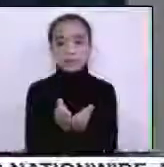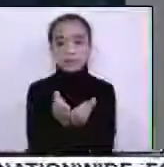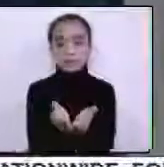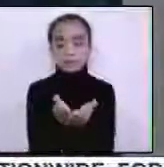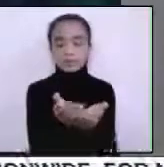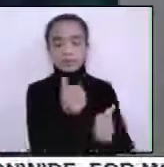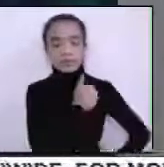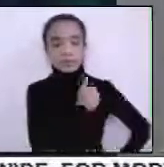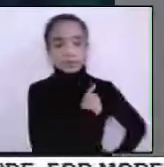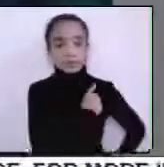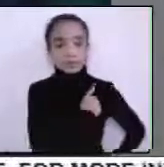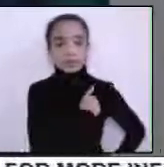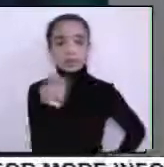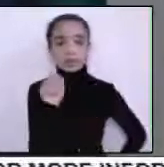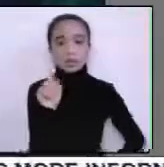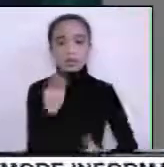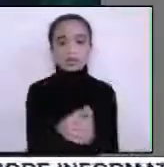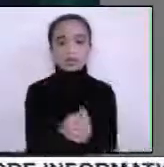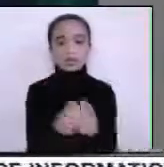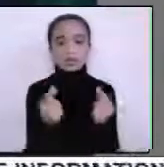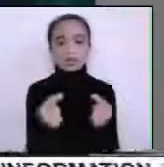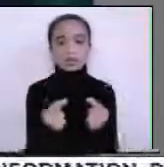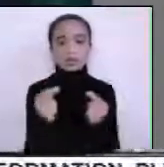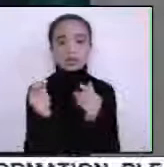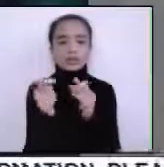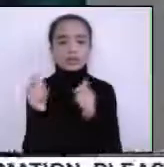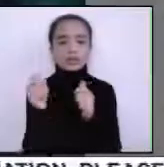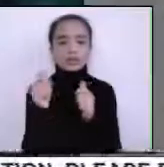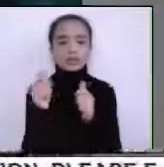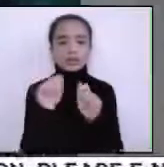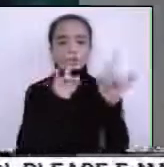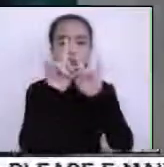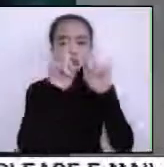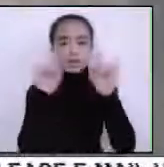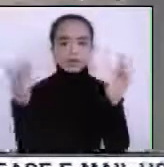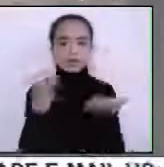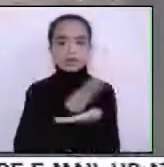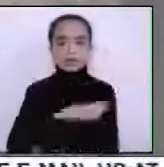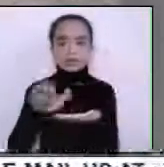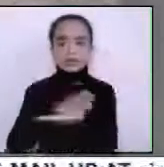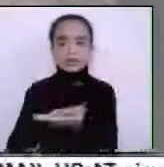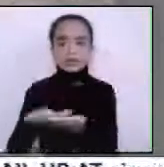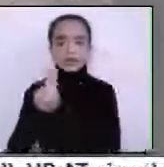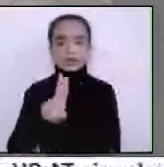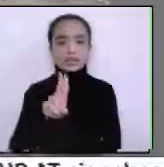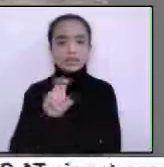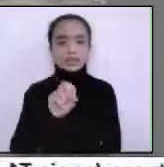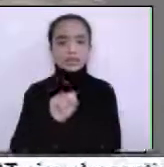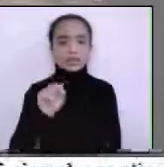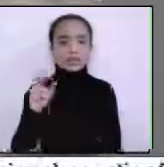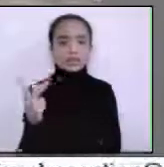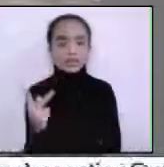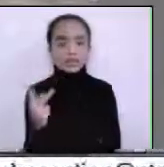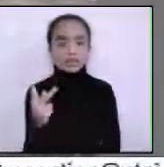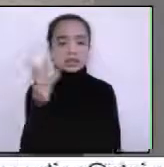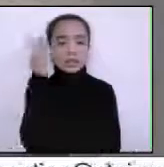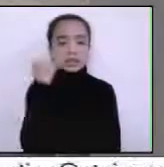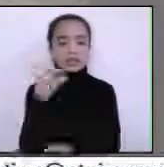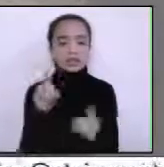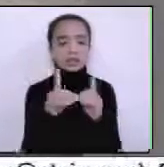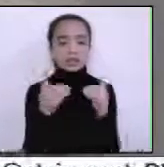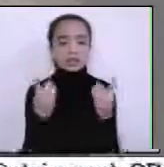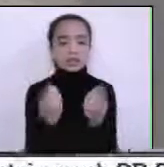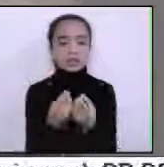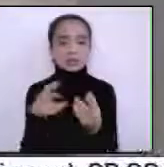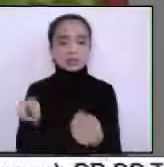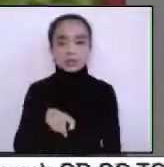Dive SOX Campaign and Dive Cleanup sa Sultan Kudarat. Inorganisa ng Department of Tourism ang naturang inisyatibo upang